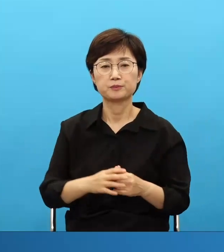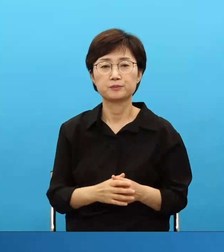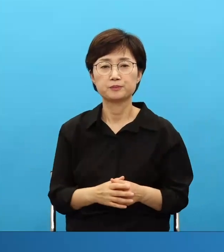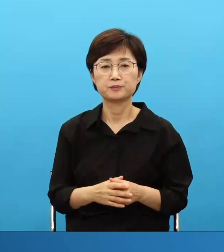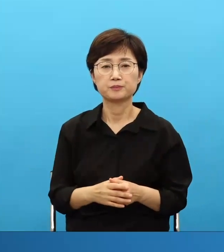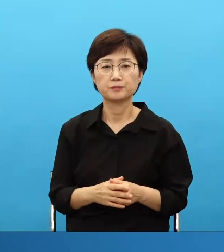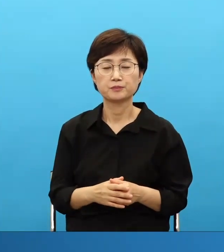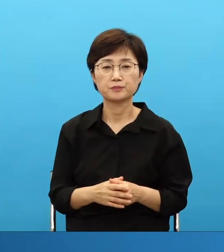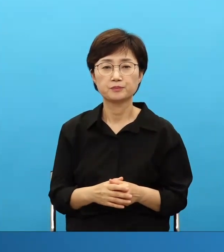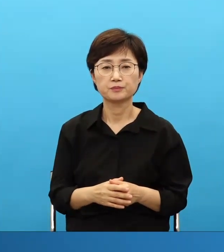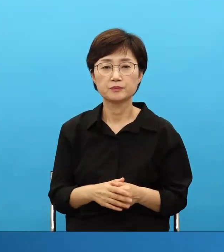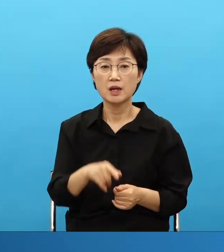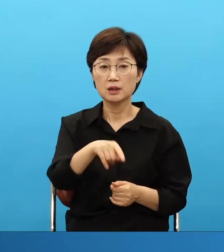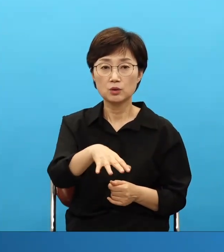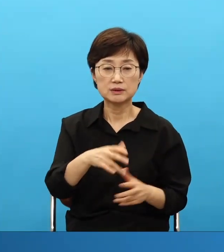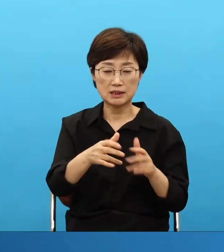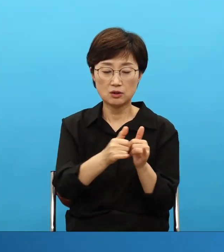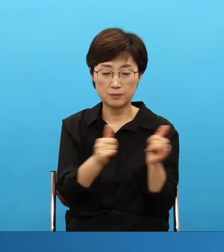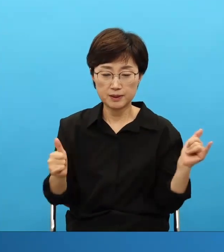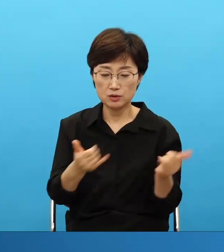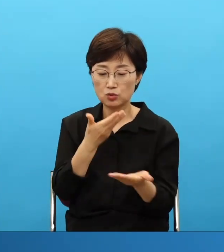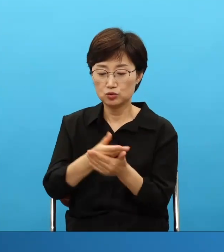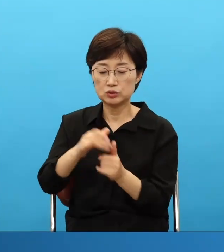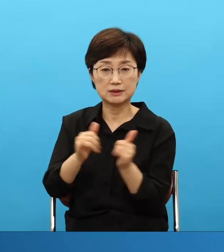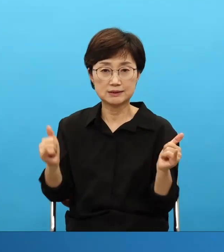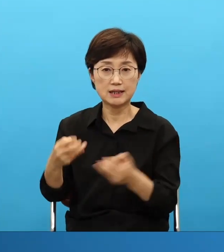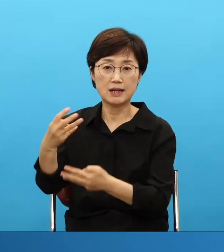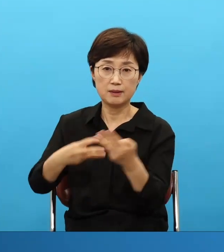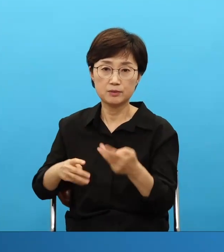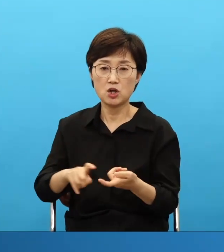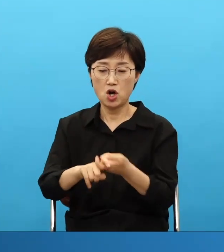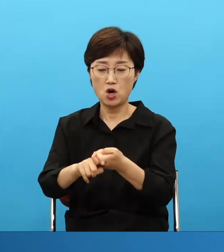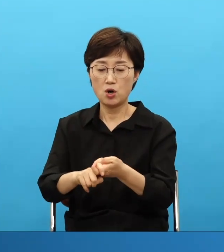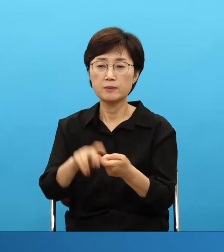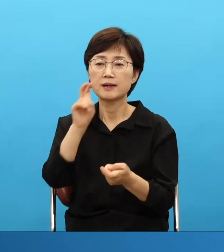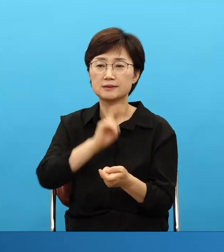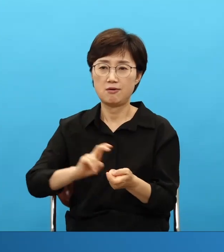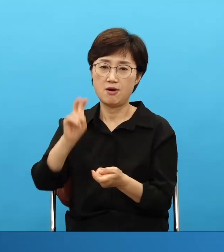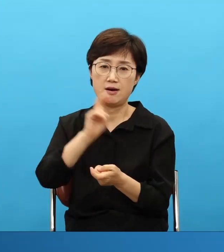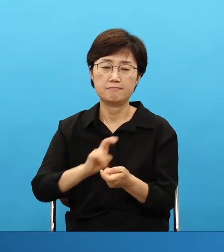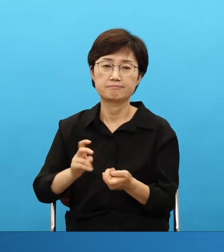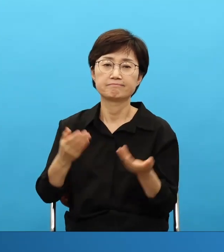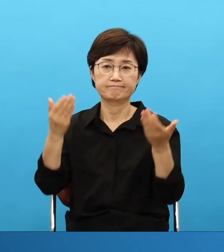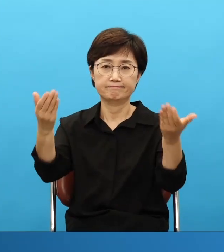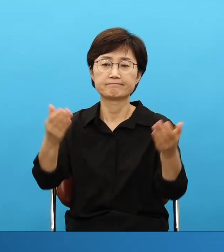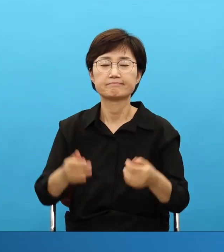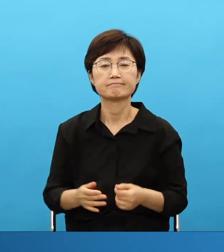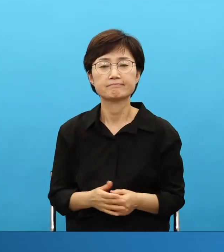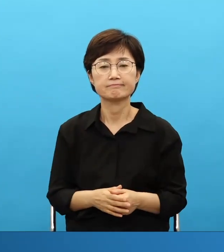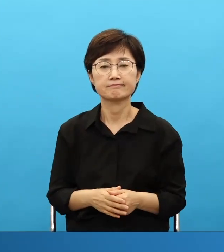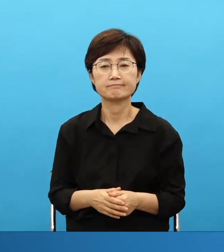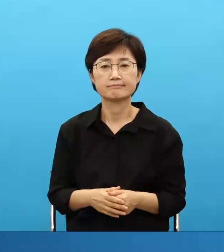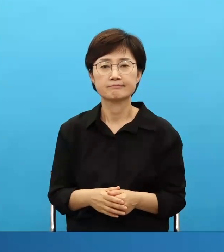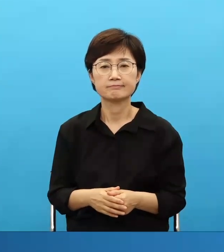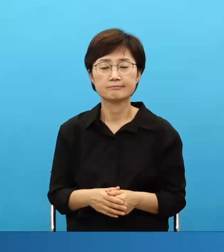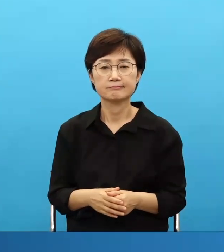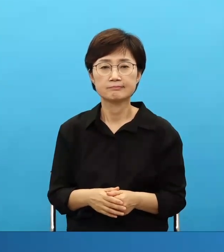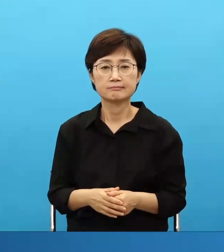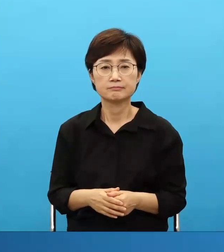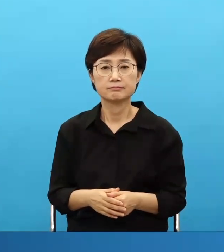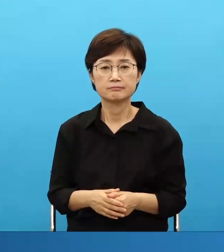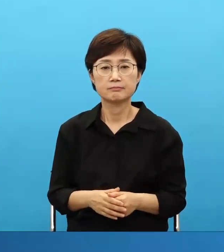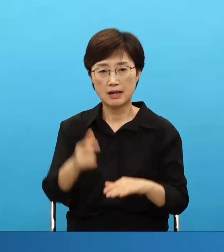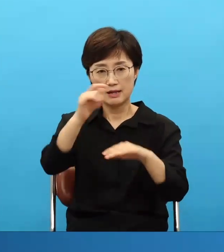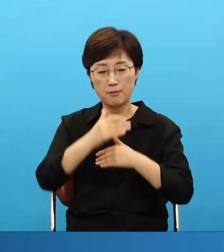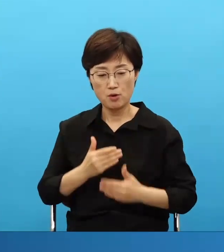맡았고 해당 지회 산업인 중직자 렘런트 연합 특성으로 하나님께 영광을 돌렸습니다 예배가